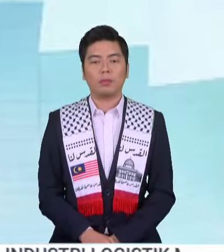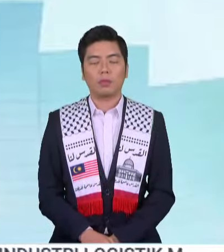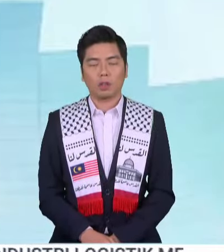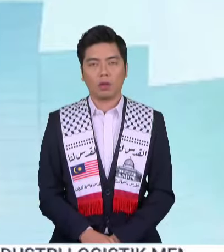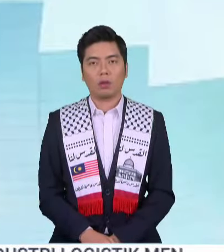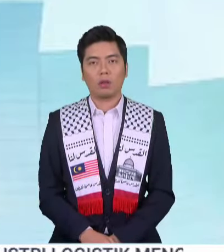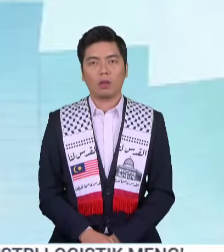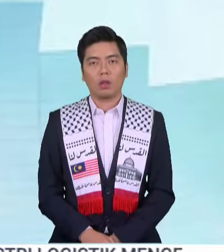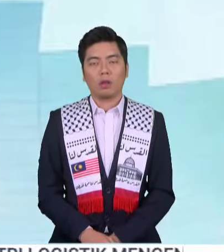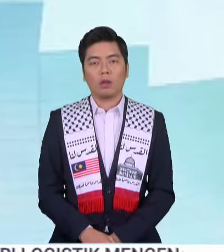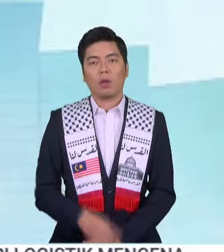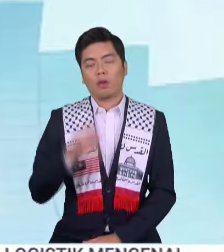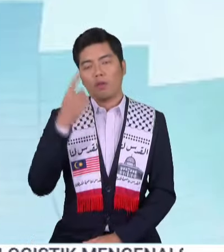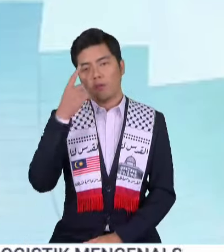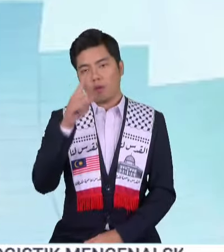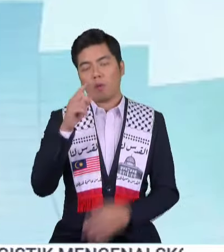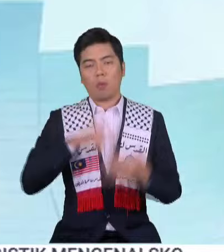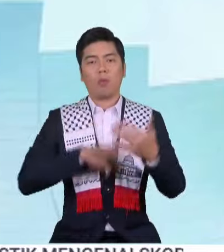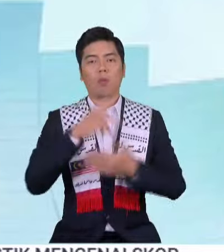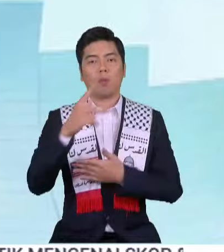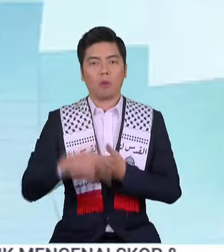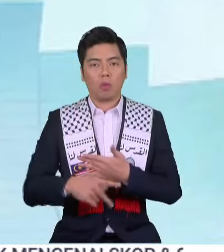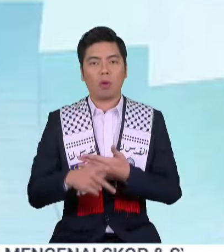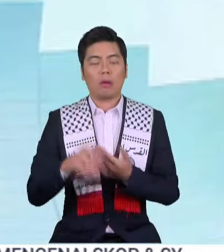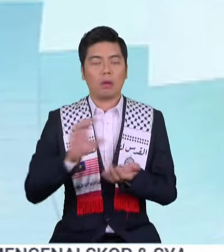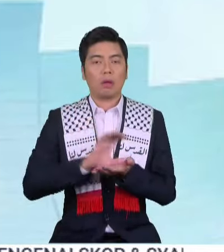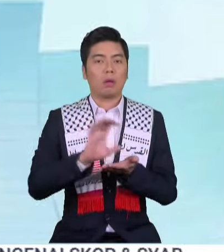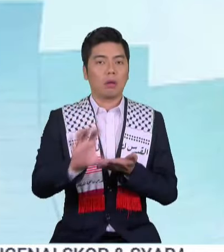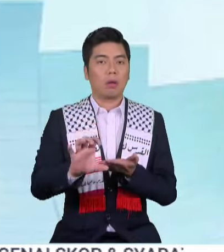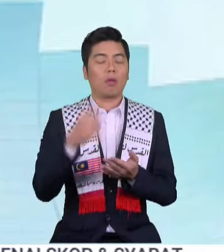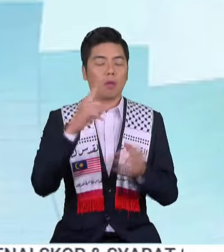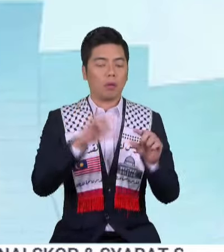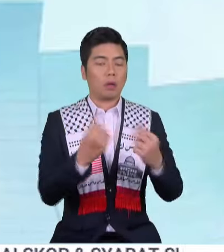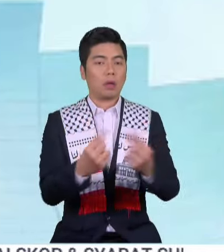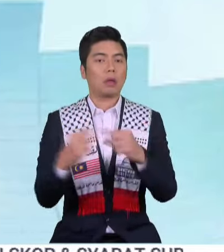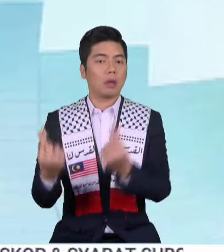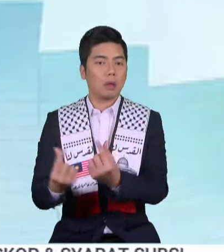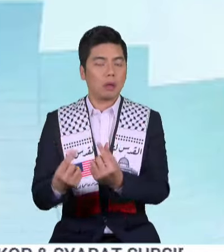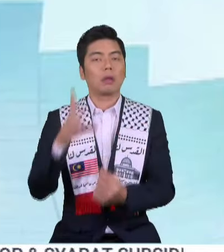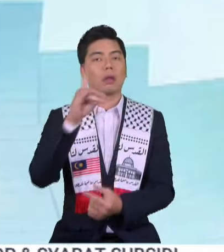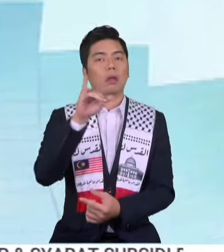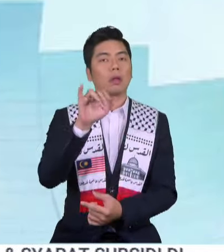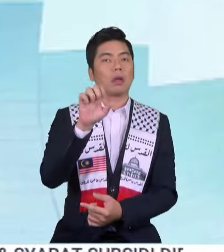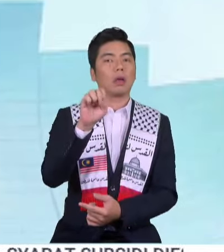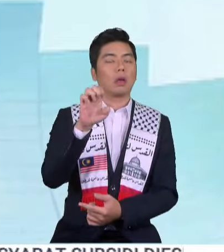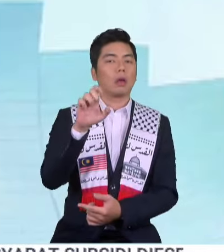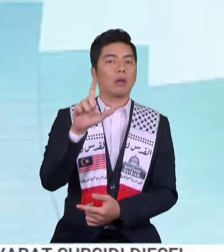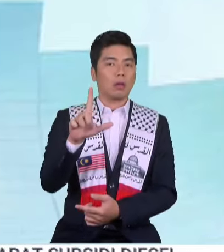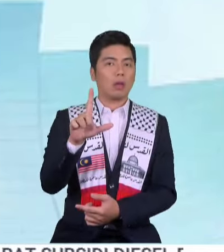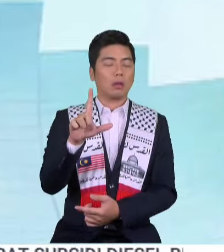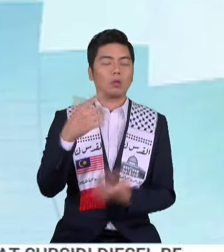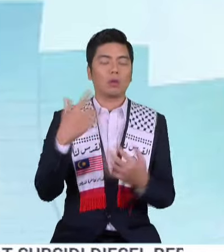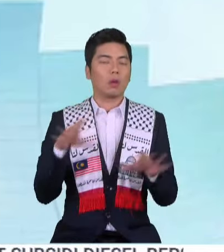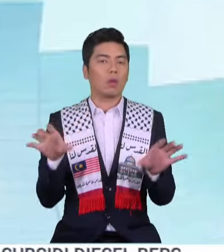Sesi libat urus berhubung pelaksanaan program subsidi bersasar bagi diesel giat dilaksana Kementerian Kewangan